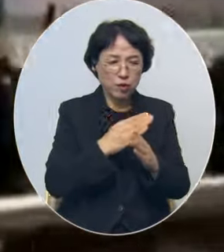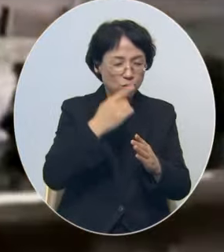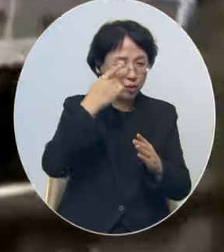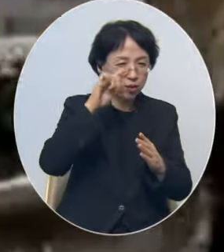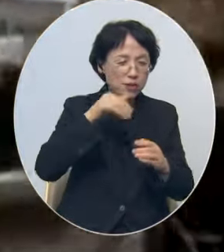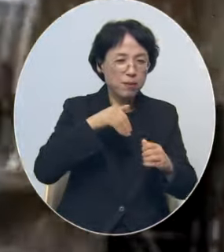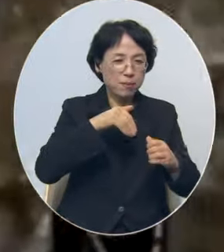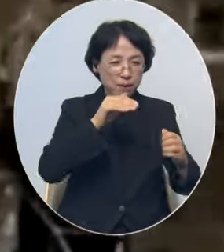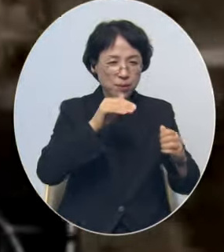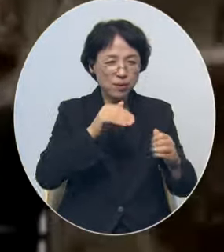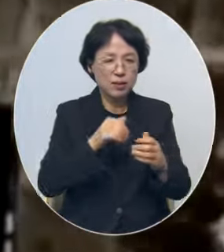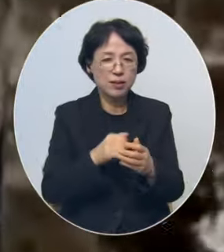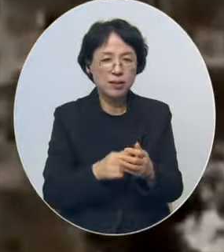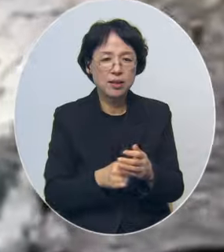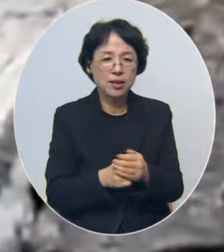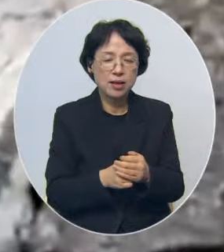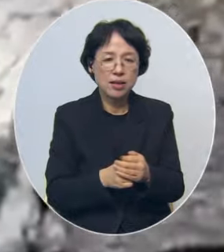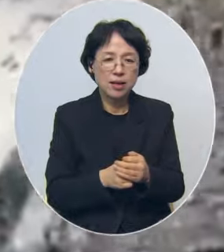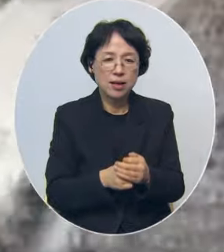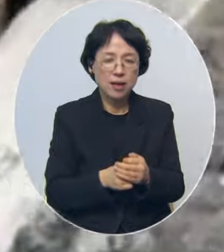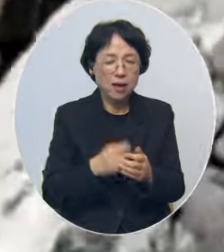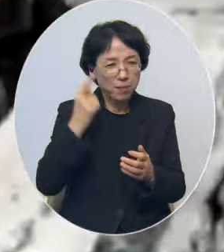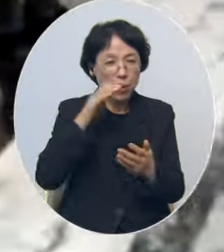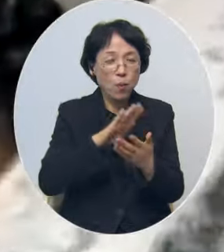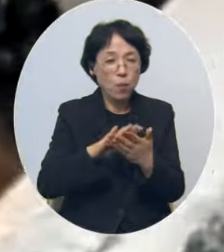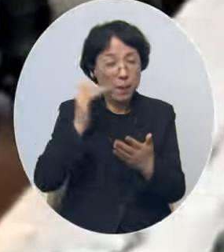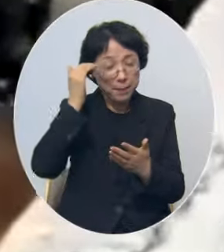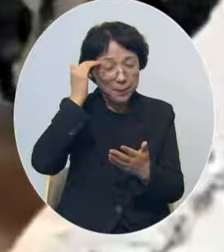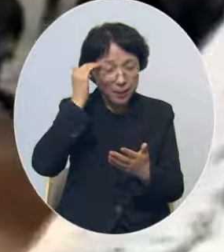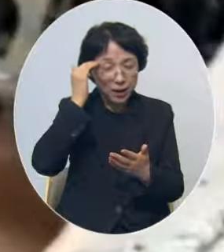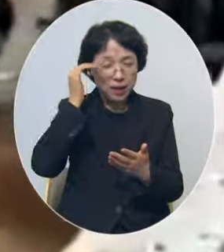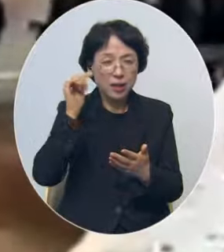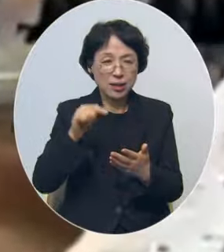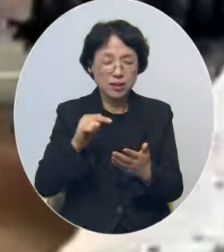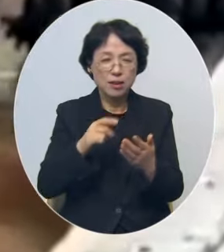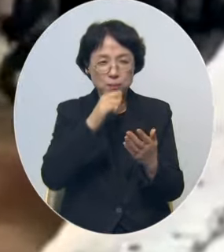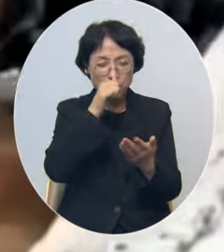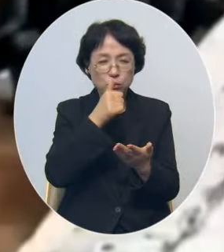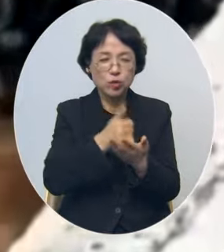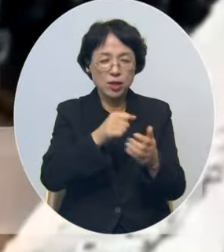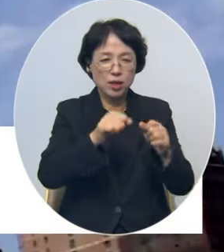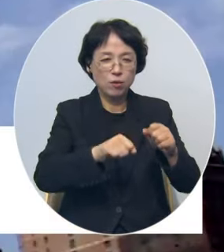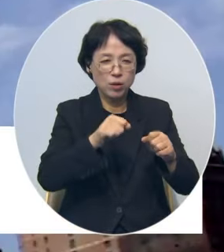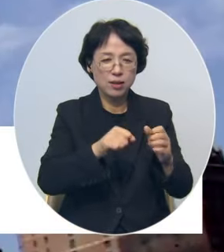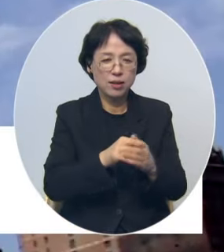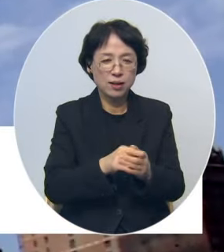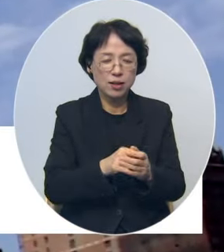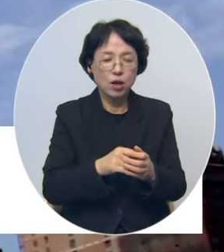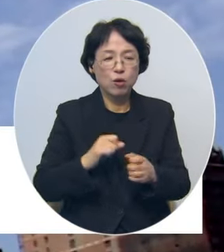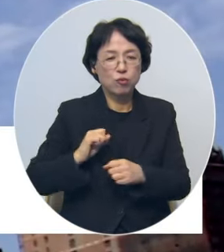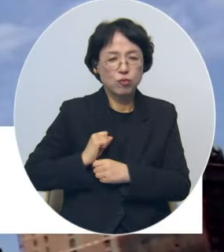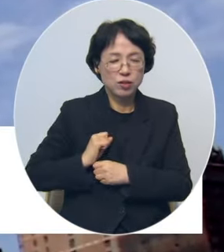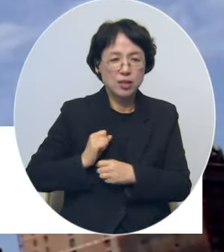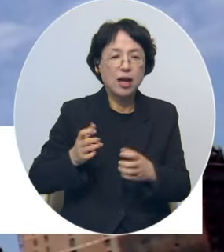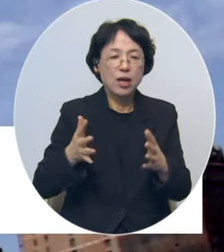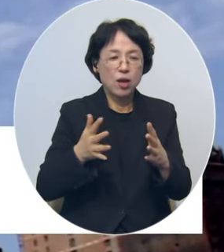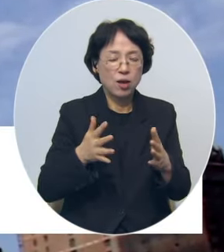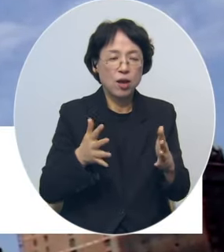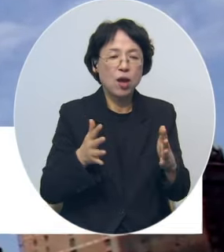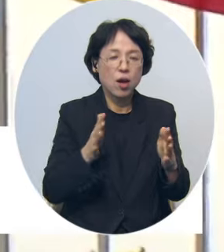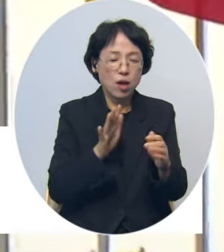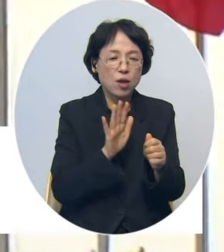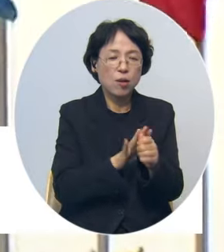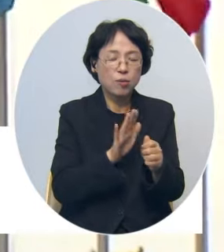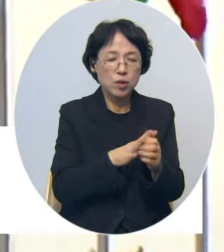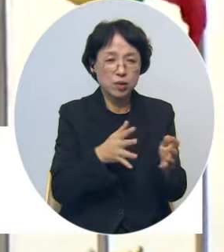파병은 반인륜적 반 평화적인 범죄 행위라면 북한과의 군사 협력을 금지한 UN 안보리 결의안을 노골적으로